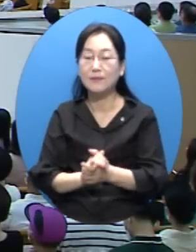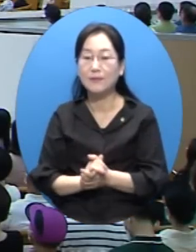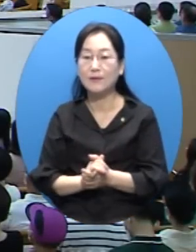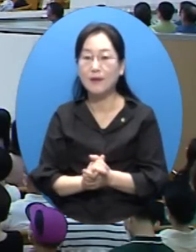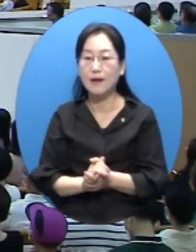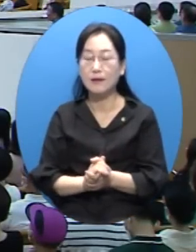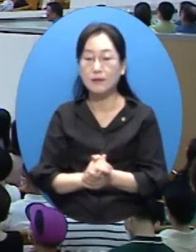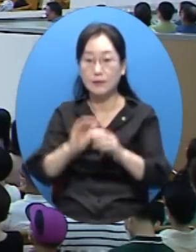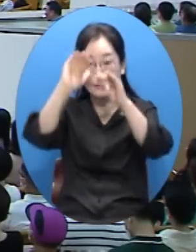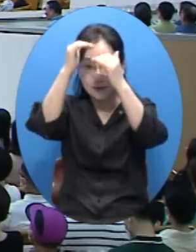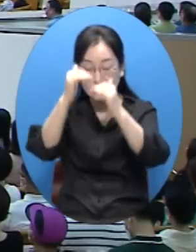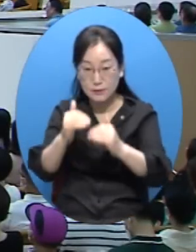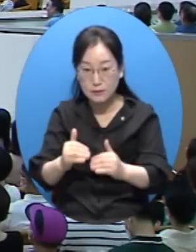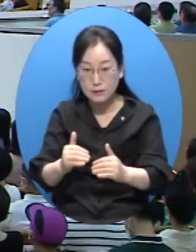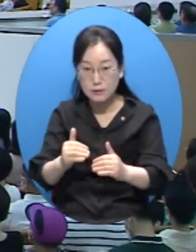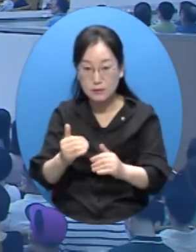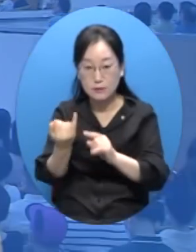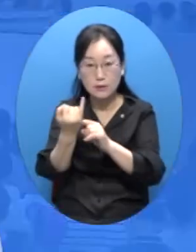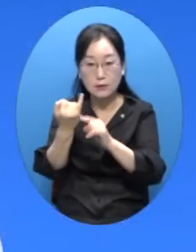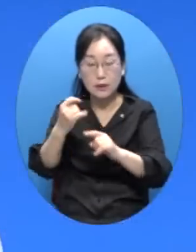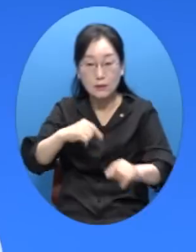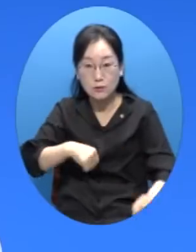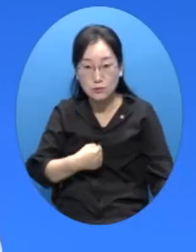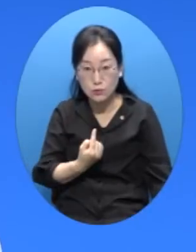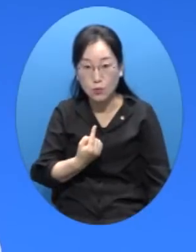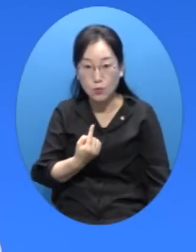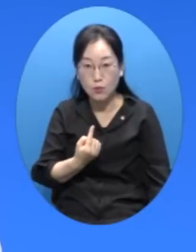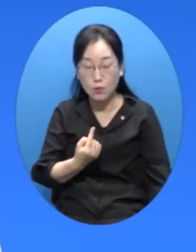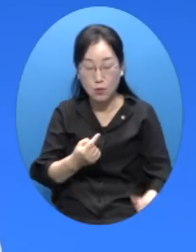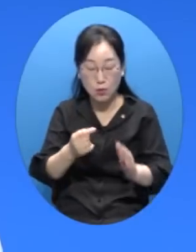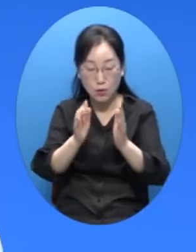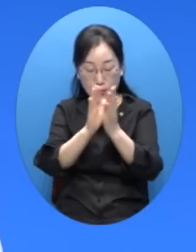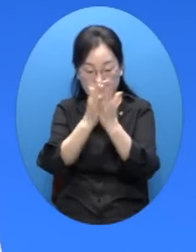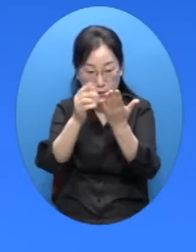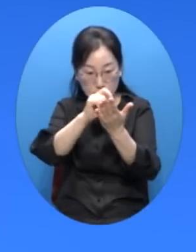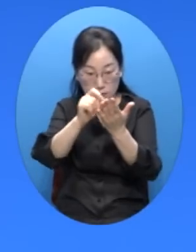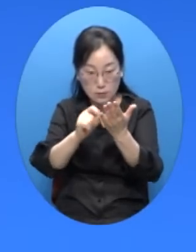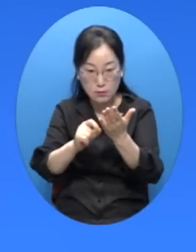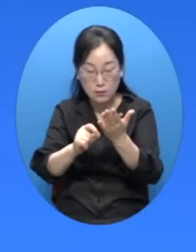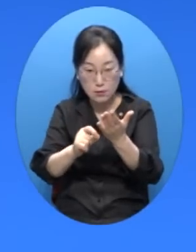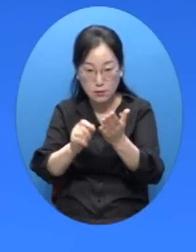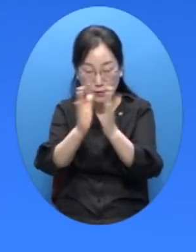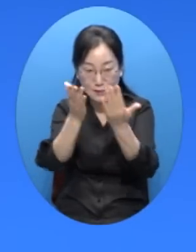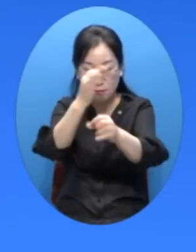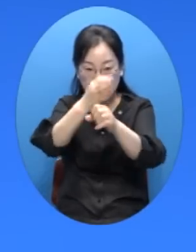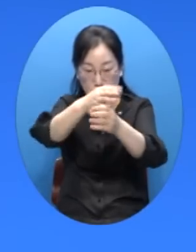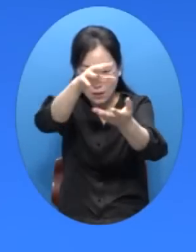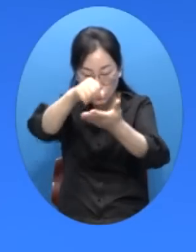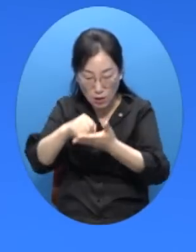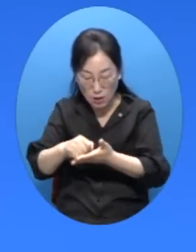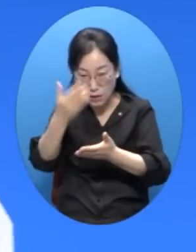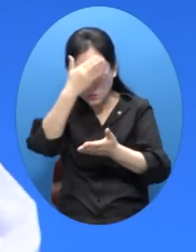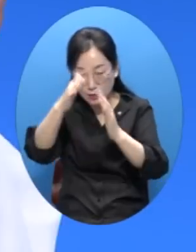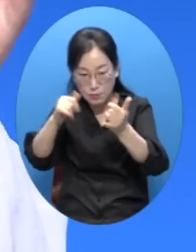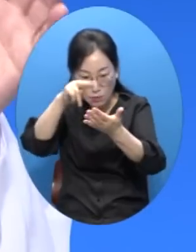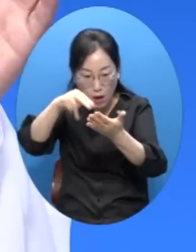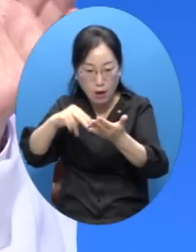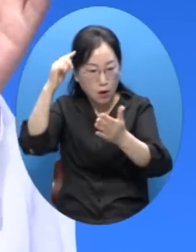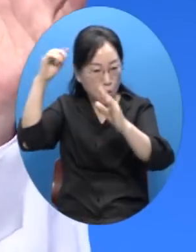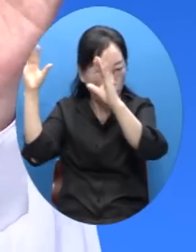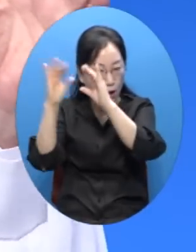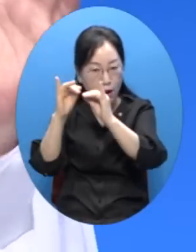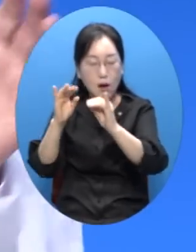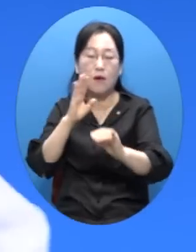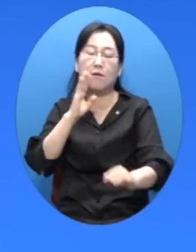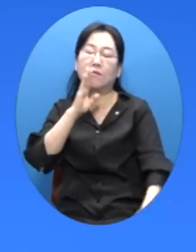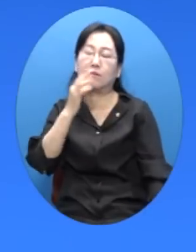이 이야기가 자기의 이야기라고 같이 여긴 청년들이 이 책을 읽으면서 공감하는 것입니다. 그래서 100만 권이 넘게